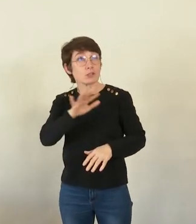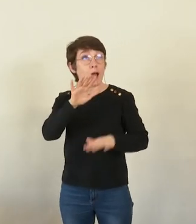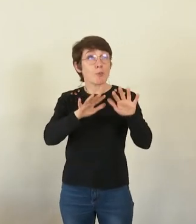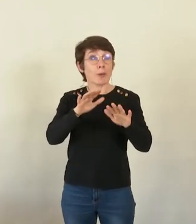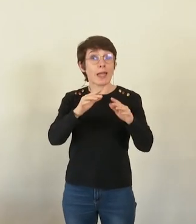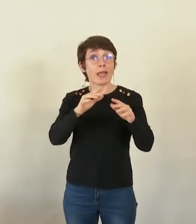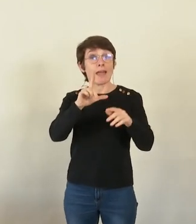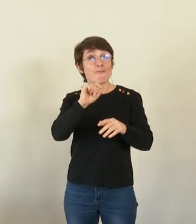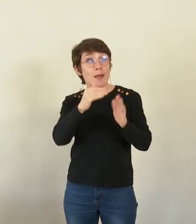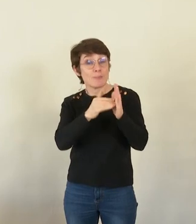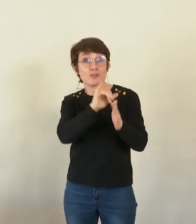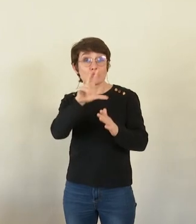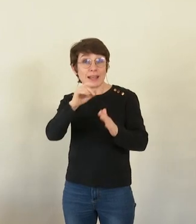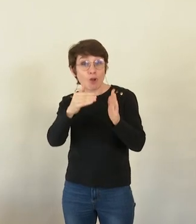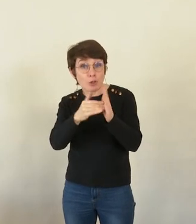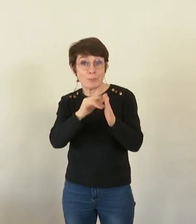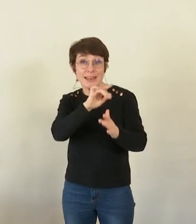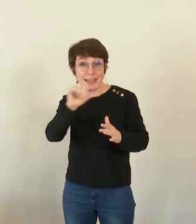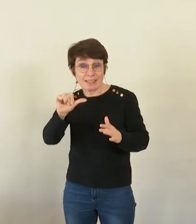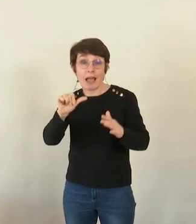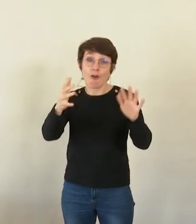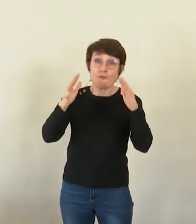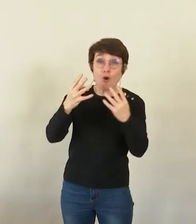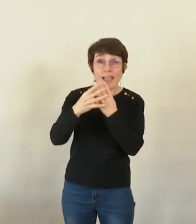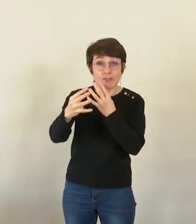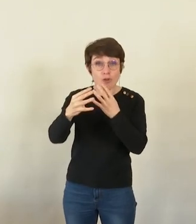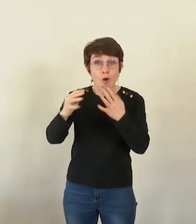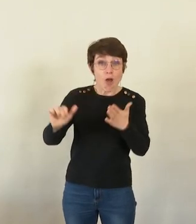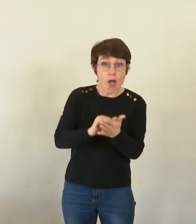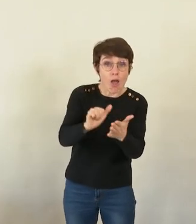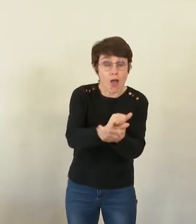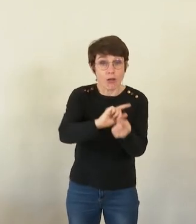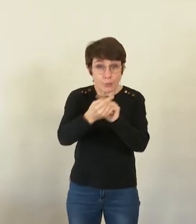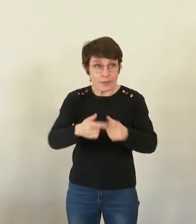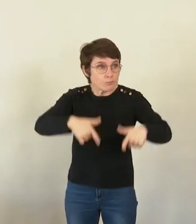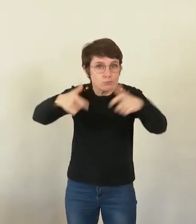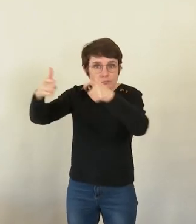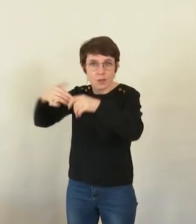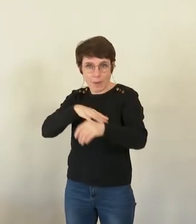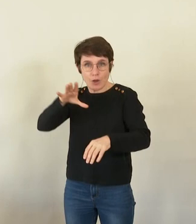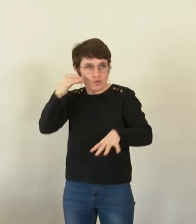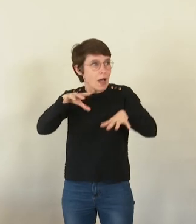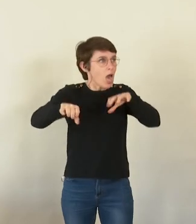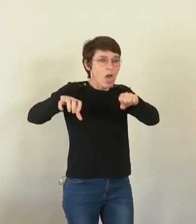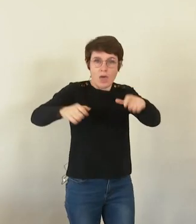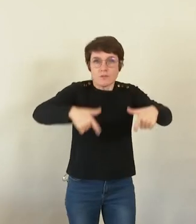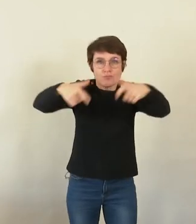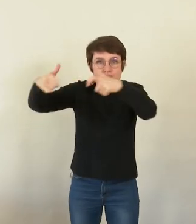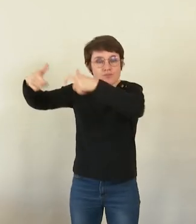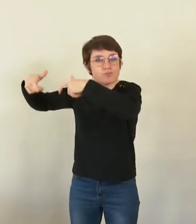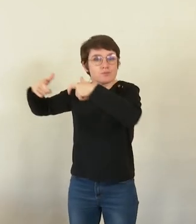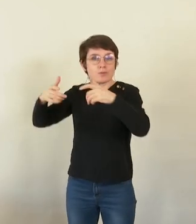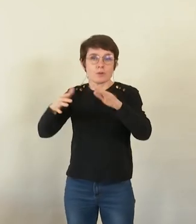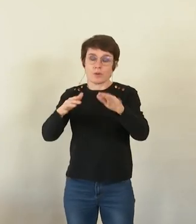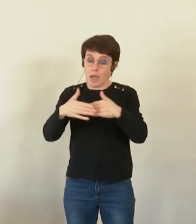d'espace naturel agricool forestiers sous la pression des activité humaine il y a urgence à